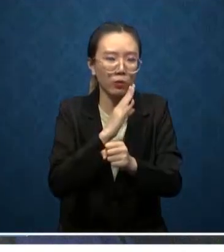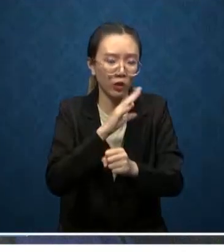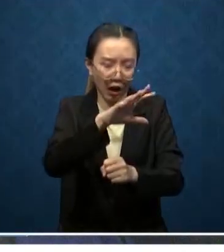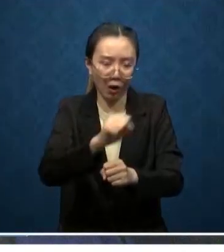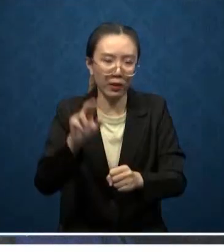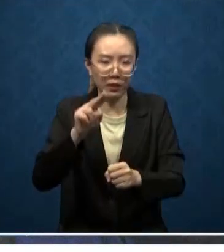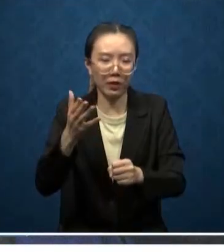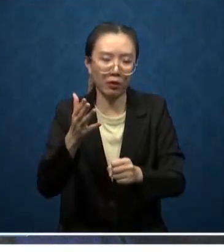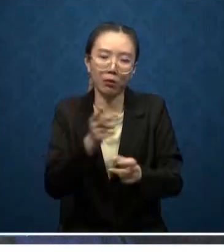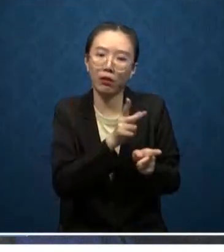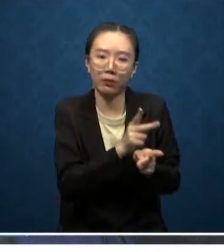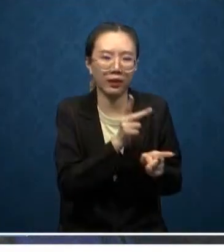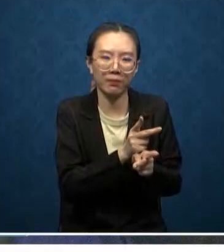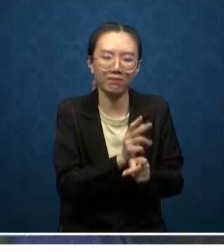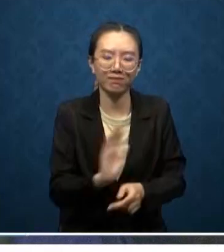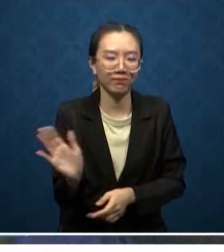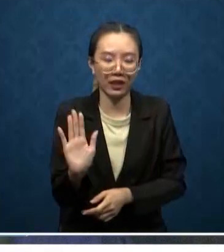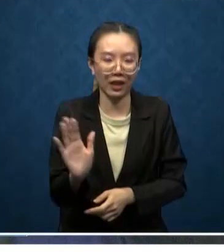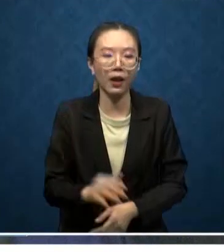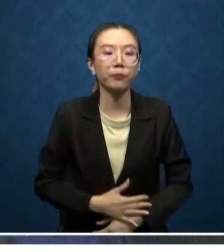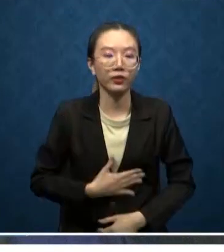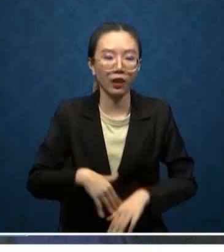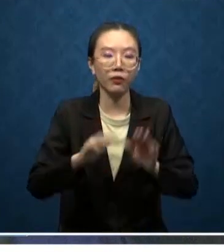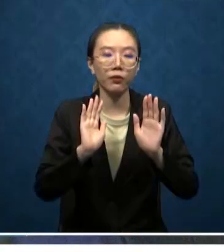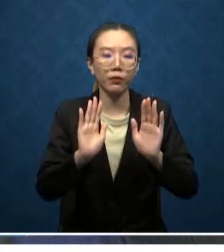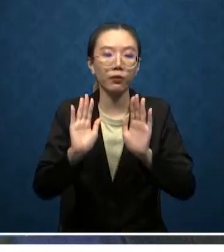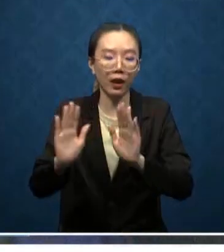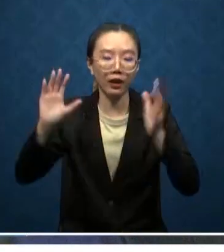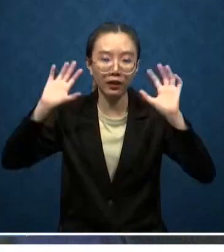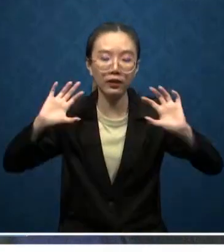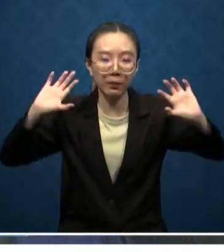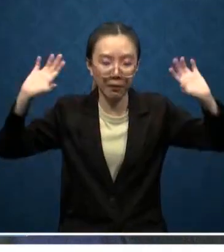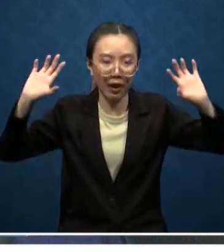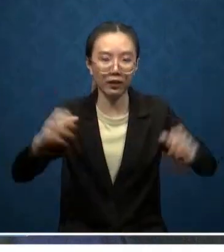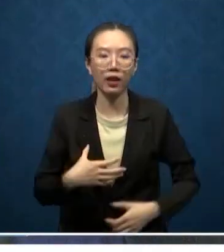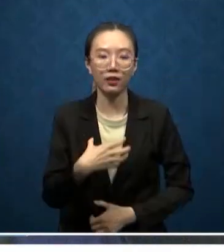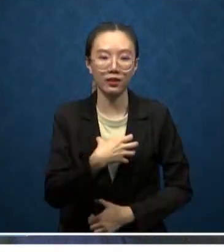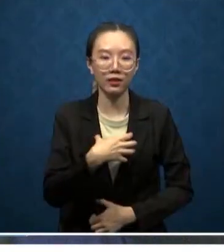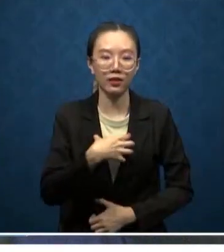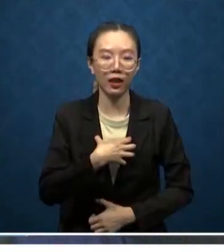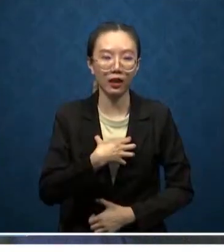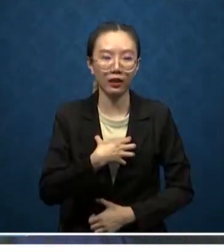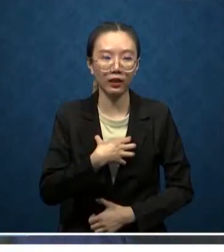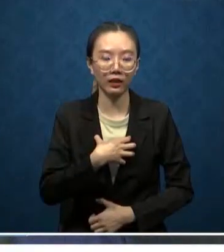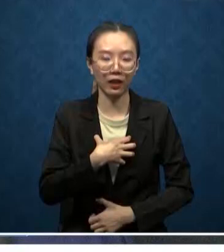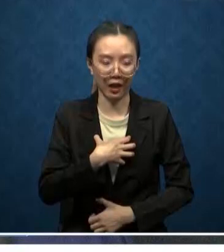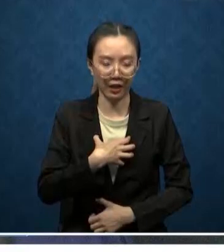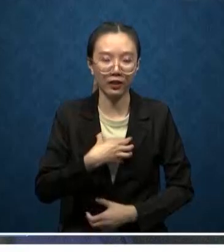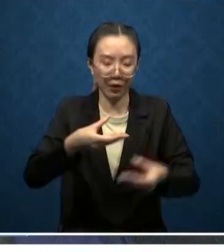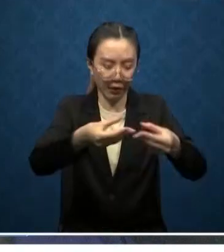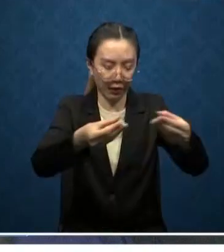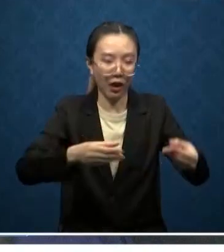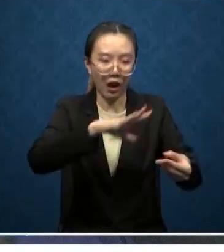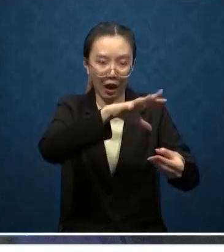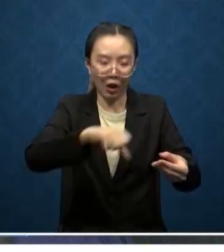ทางท่านผ่านไปยังสภาพัฒนะคะไปถึงรัฐบาลก็อยากให้รัฐบาลเนี่ยค่ะได้นำตรงนี้มาใช้